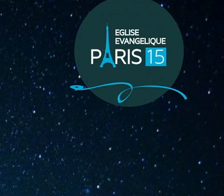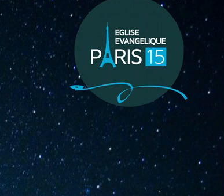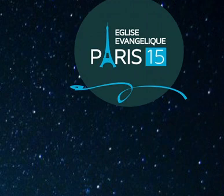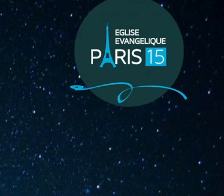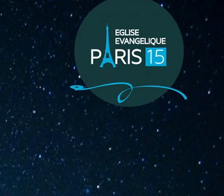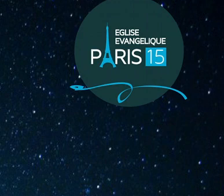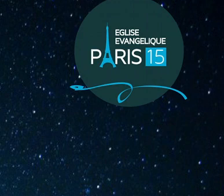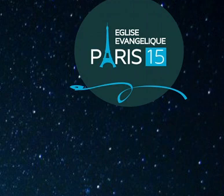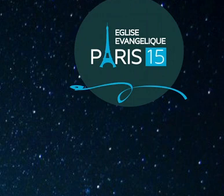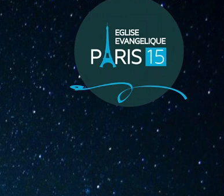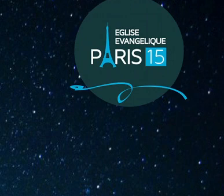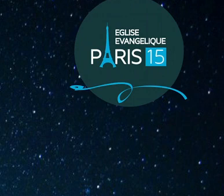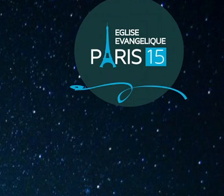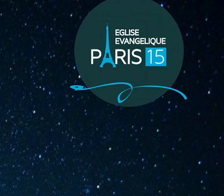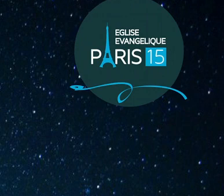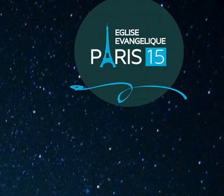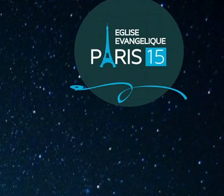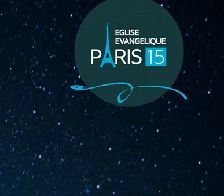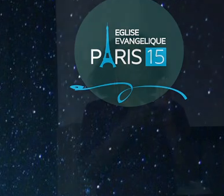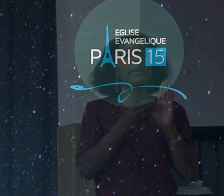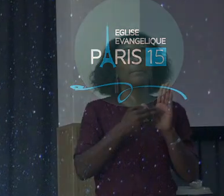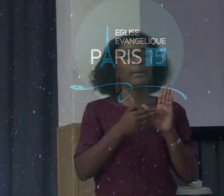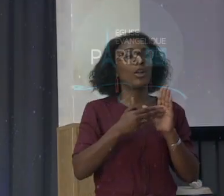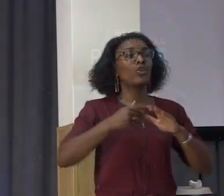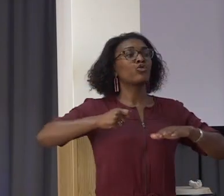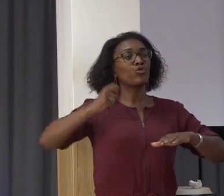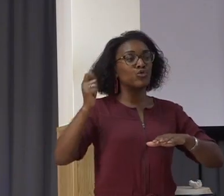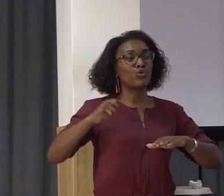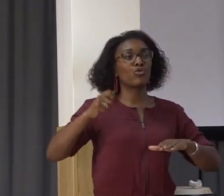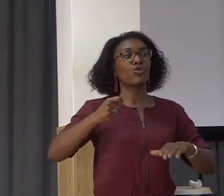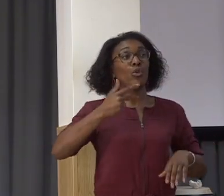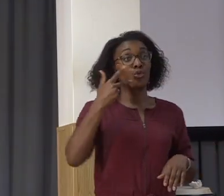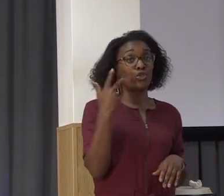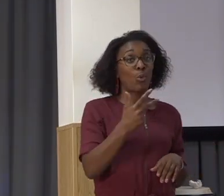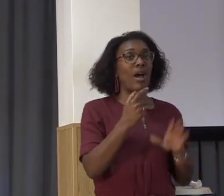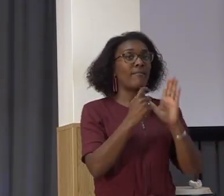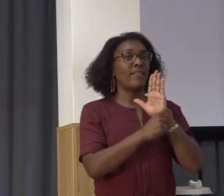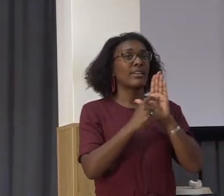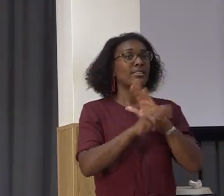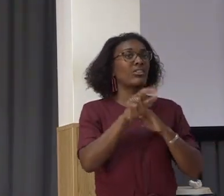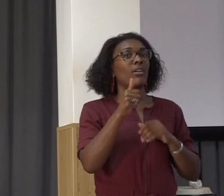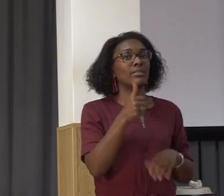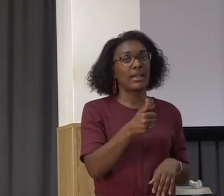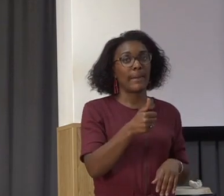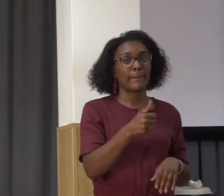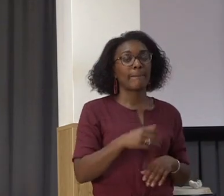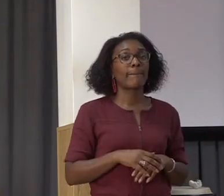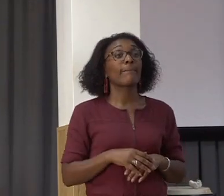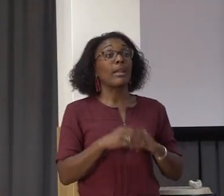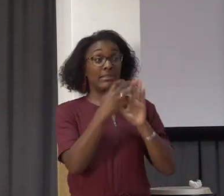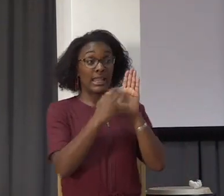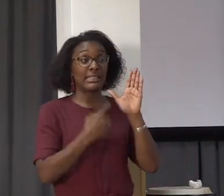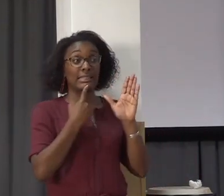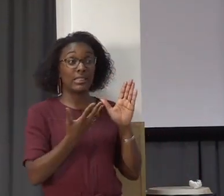livre des Juges, Juges 3, verset 31. Après lui, il y eut Shamgar, fils d'Anath.